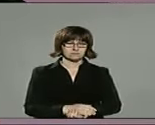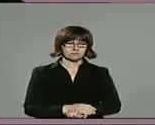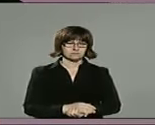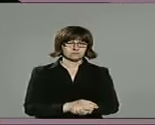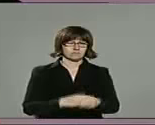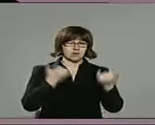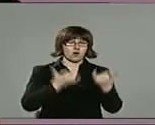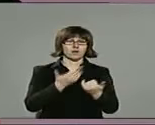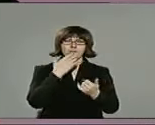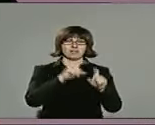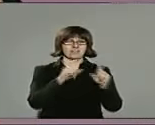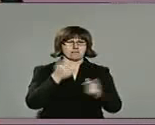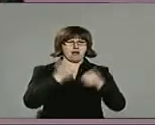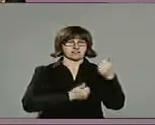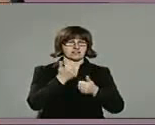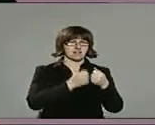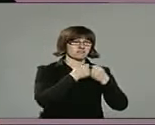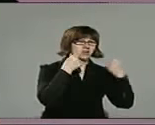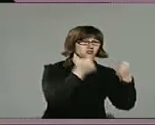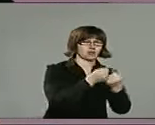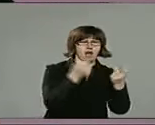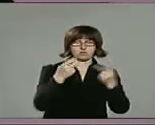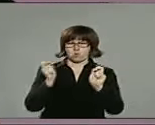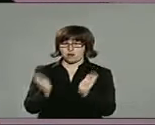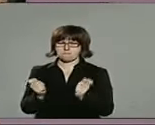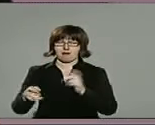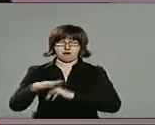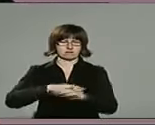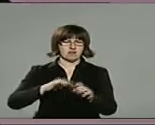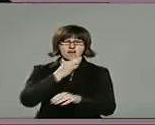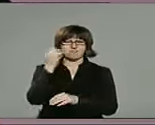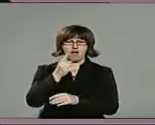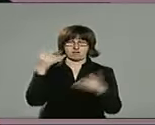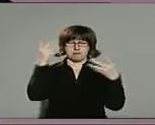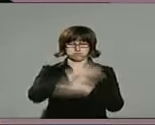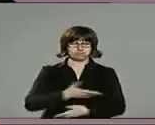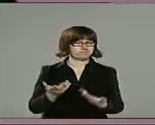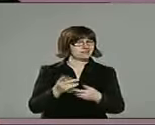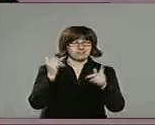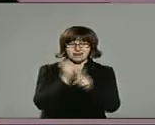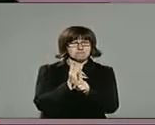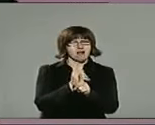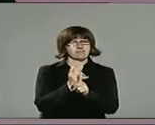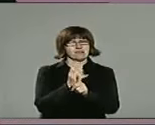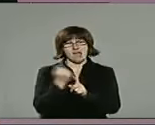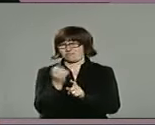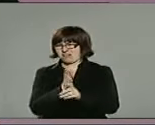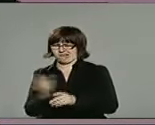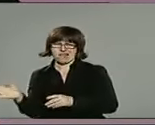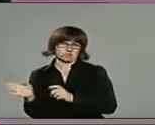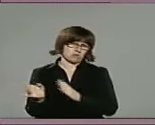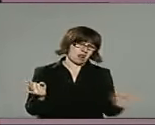Heute geht es nicht um die Alternativen Staat oder Markt. Diese Frage führt immer in die Irre und immer ins rechte oder linke